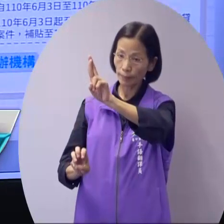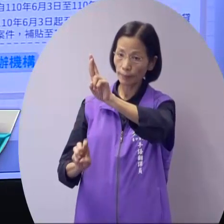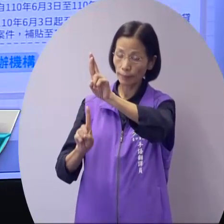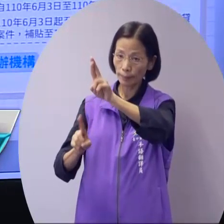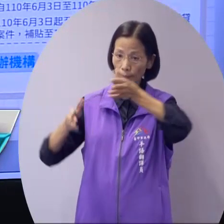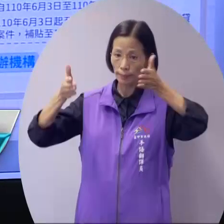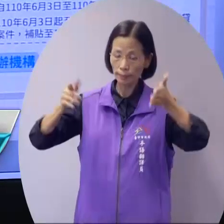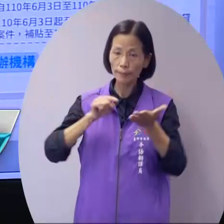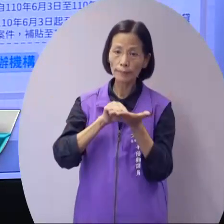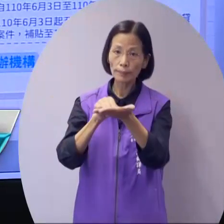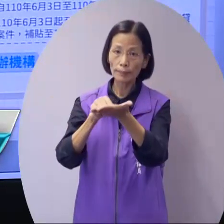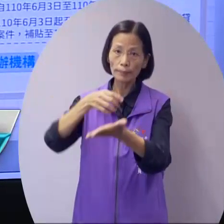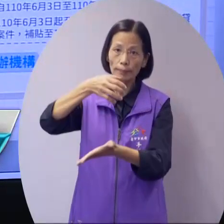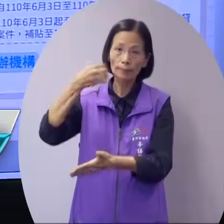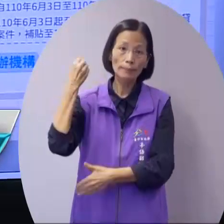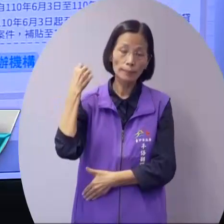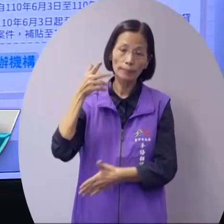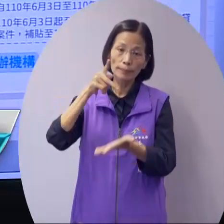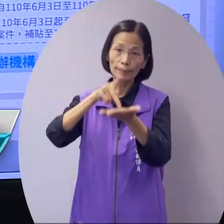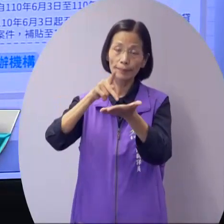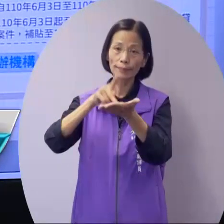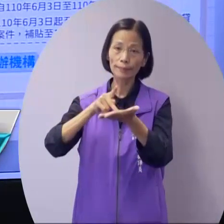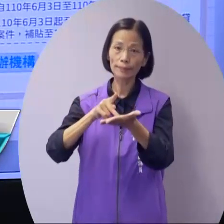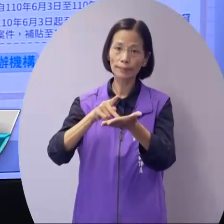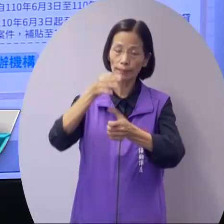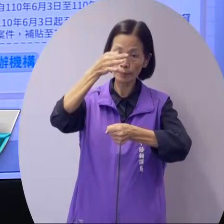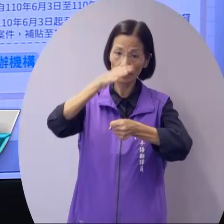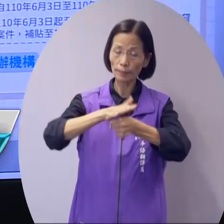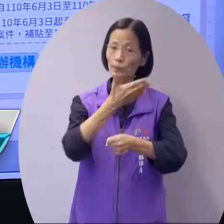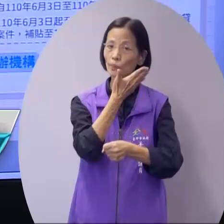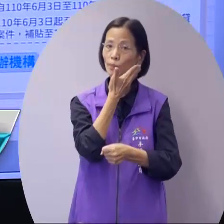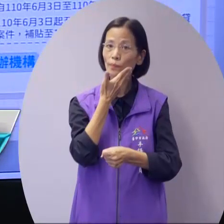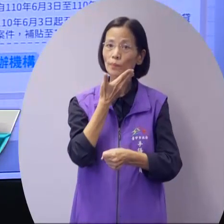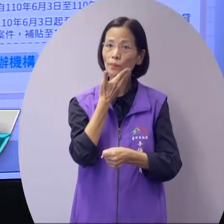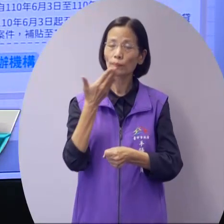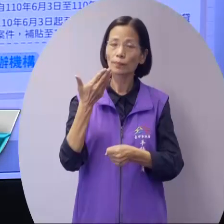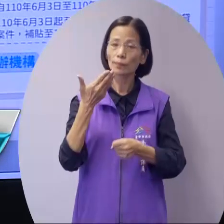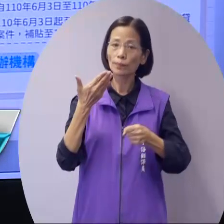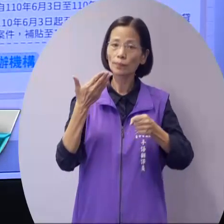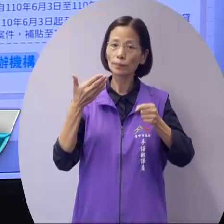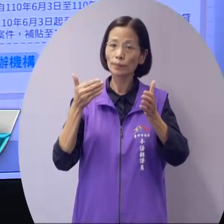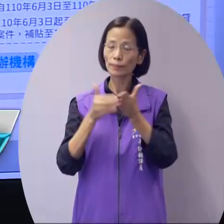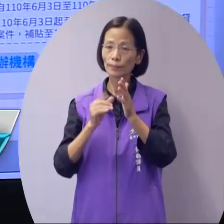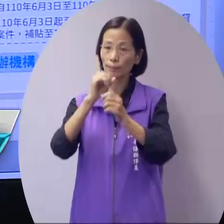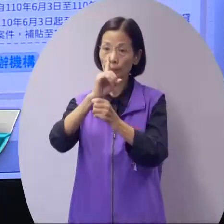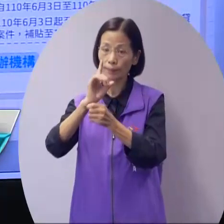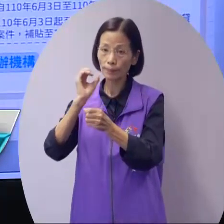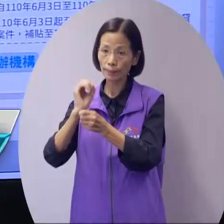2014年12月31日申请清贷的案件，补贴利息到